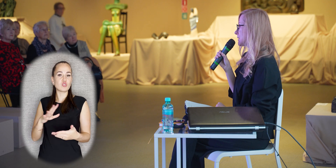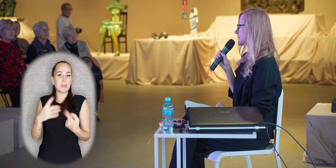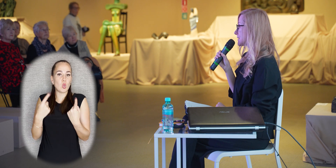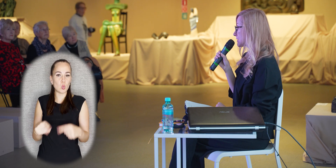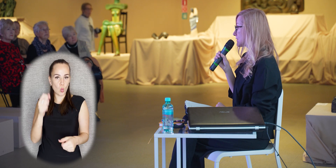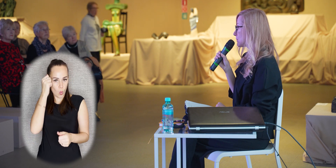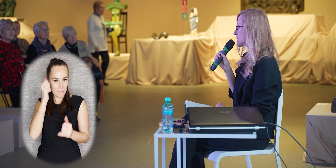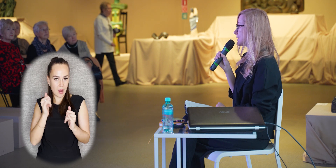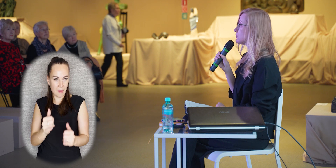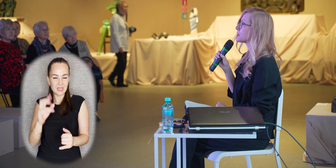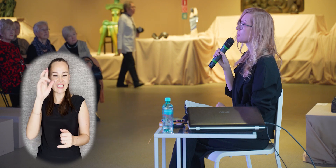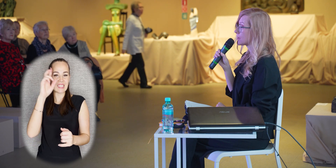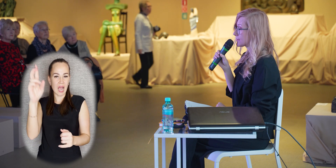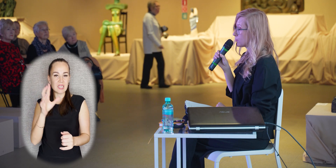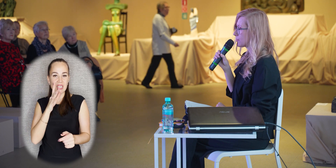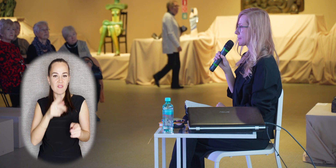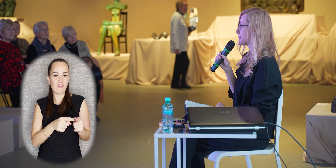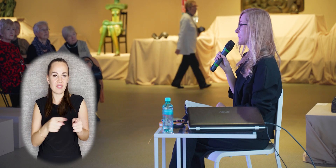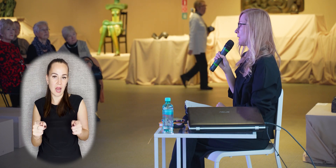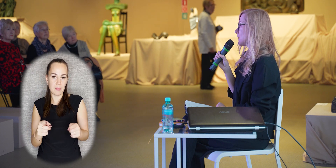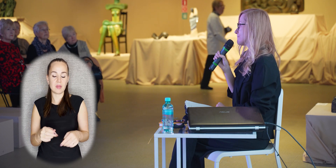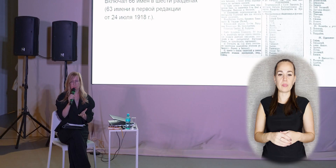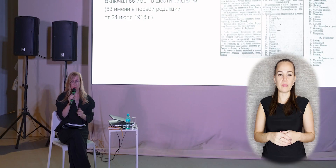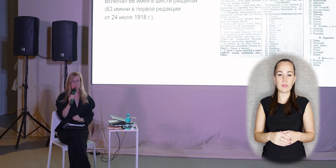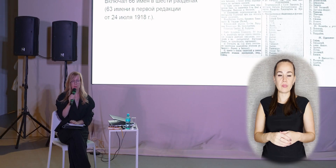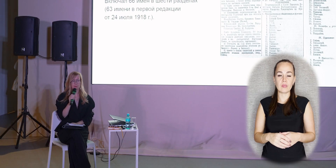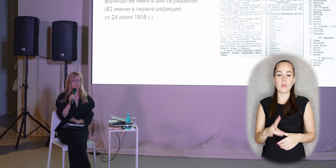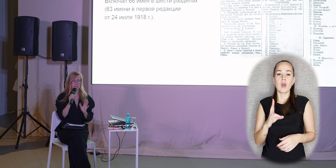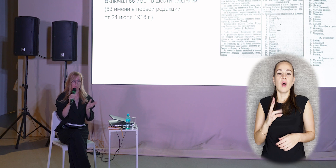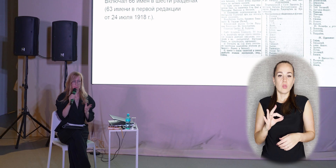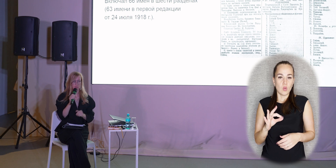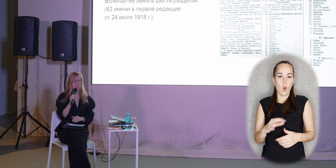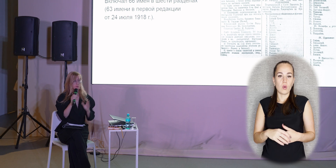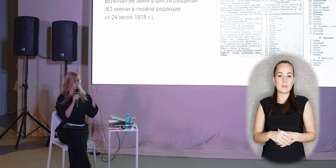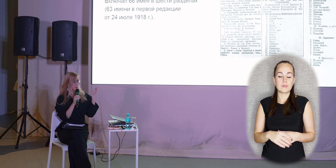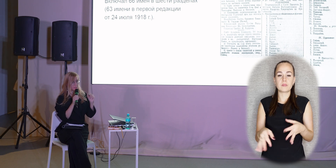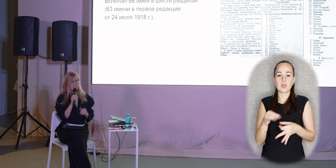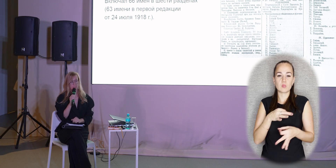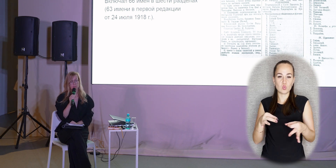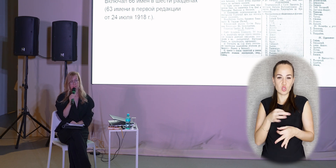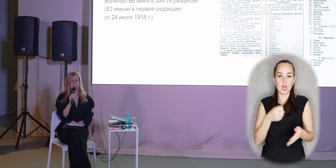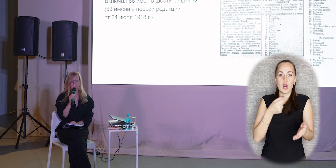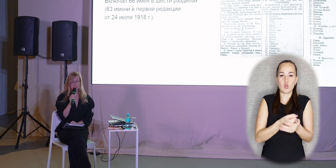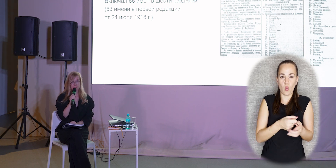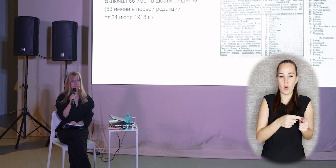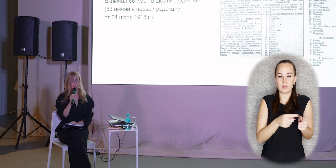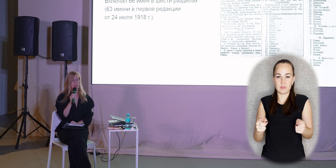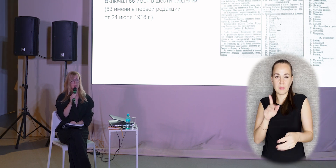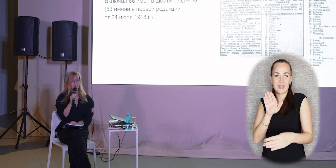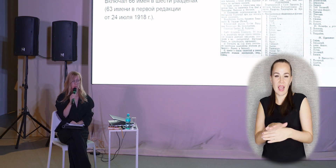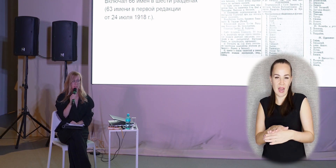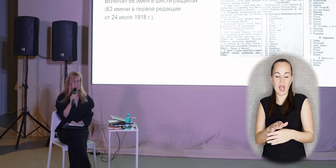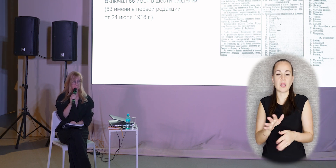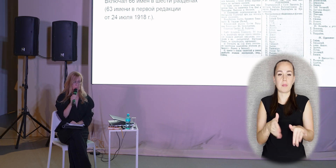царского времени, либо предполагался памятник. Но от обсуждения до декрета прошло несколько месяцев,